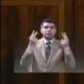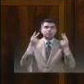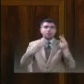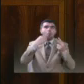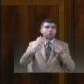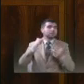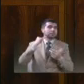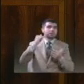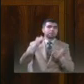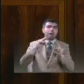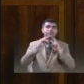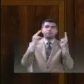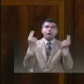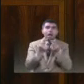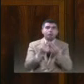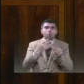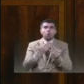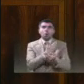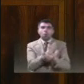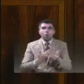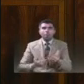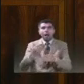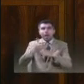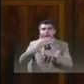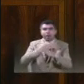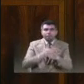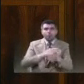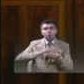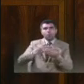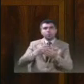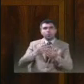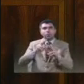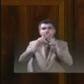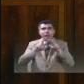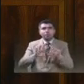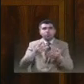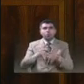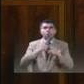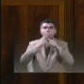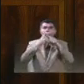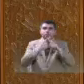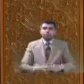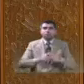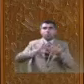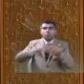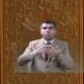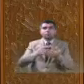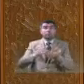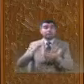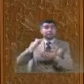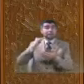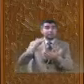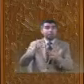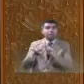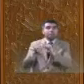الحكومات بقيت حبيسة منظور اقتصادي ومالي ولم تعد قادرة على الأخذ بزمام المبادرة لطرح بدائل